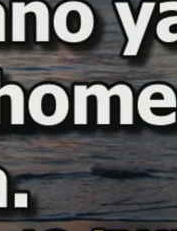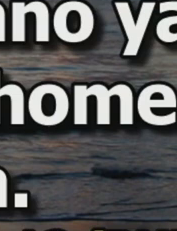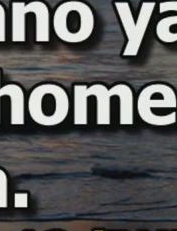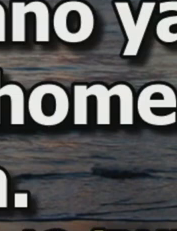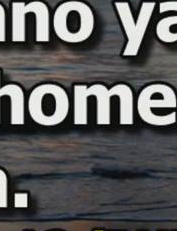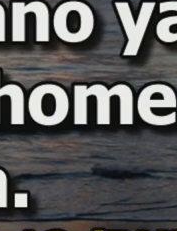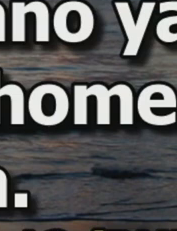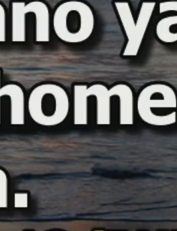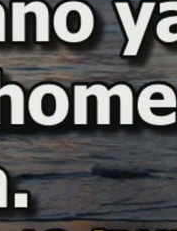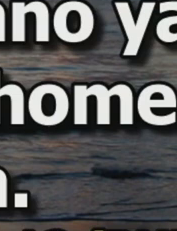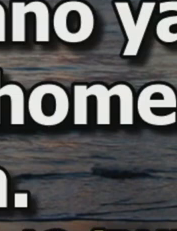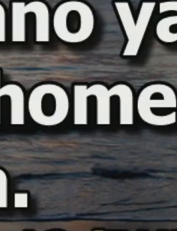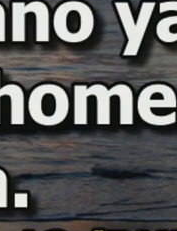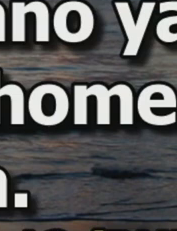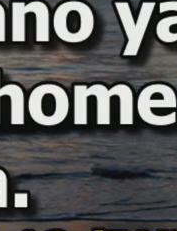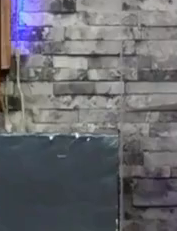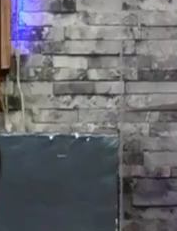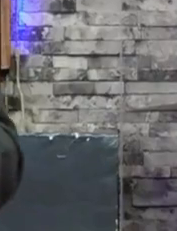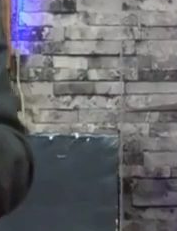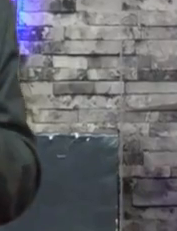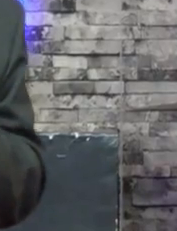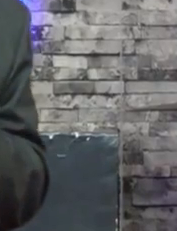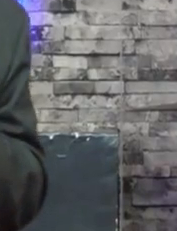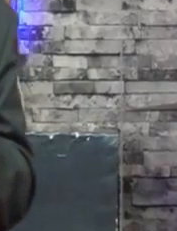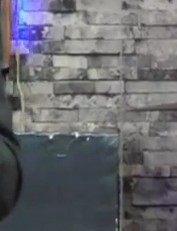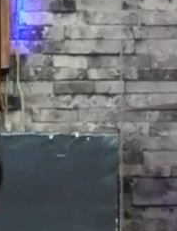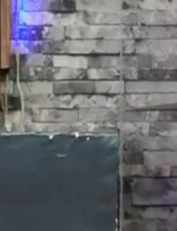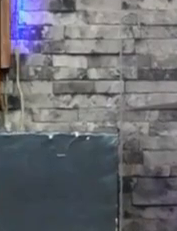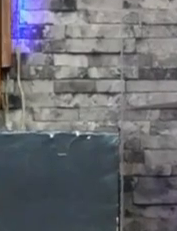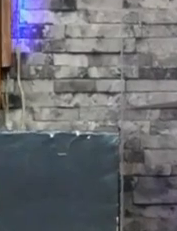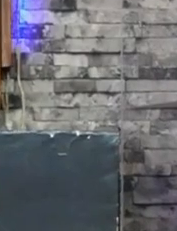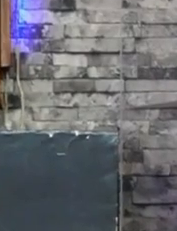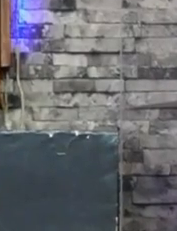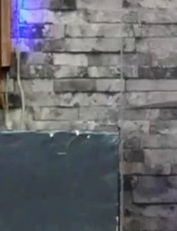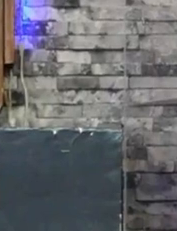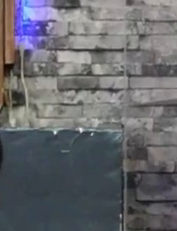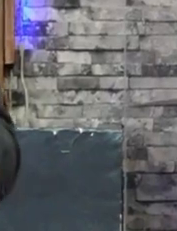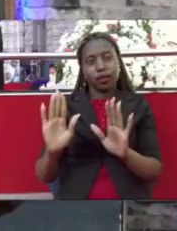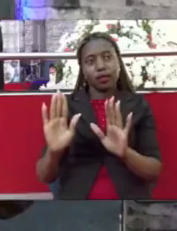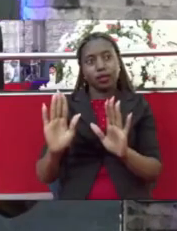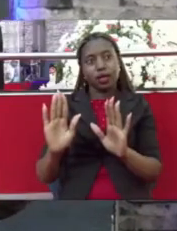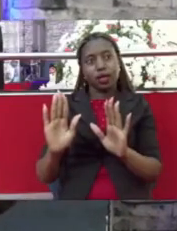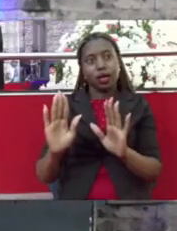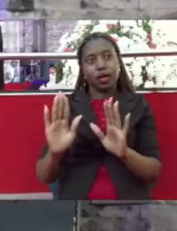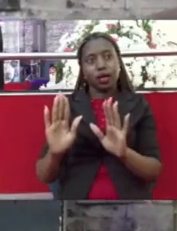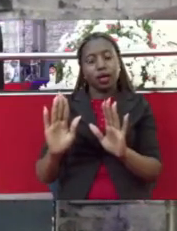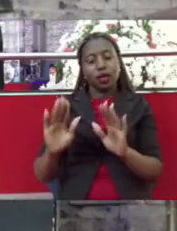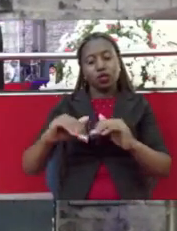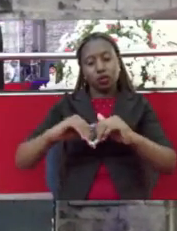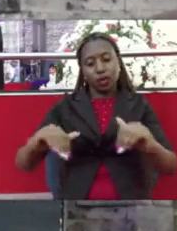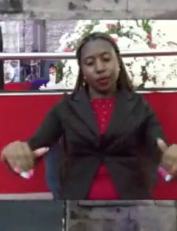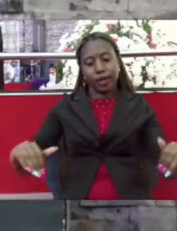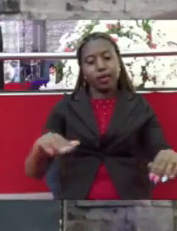here, this scripture is reminding us. Andiko hili linatukumbusha. It's important for us to also separate the good and the bad